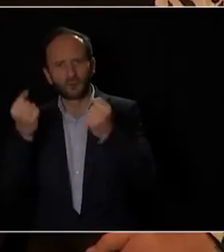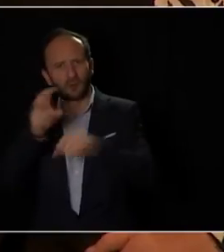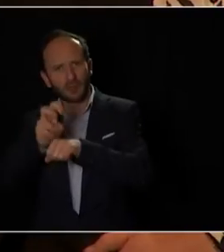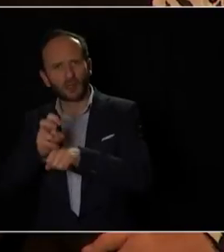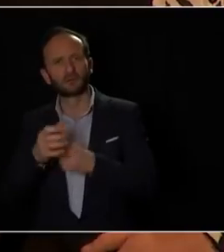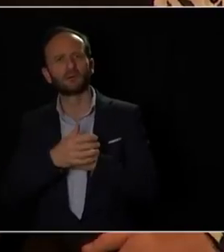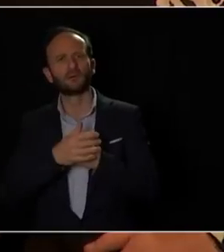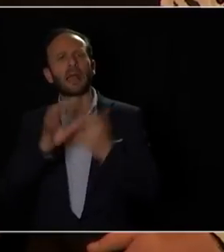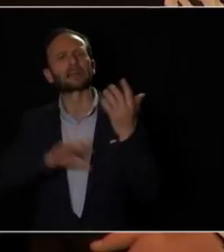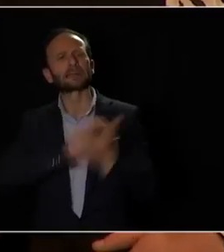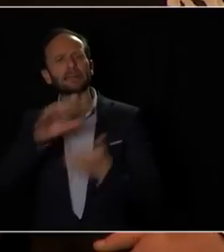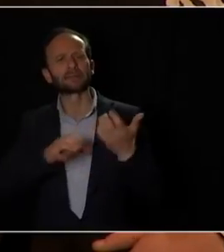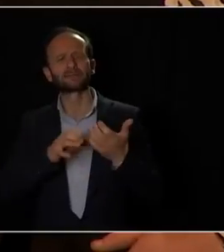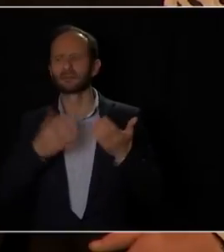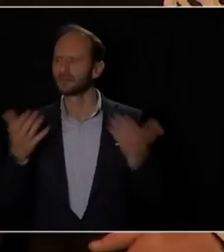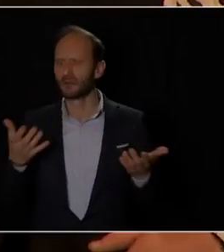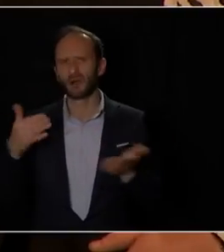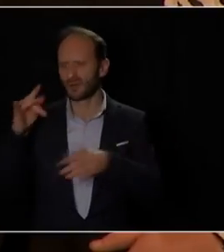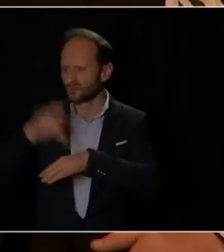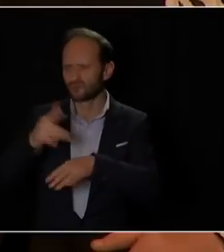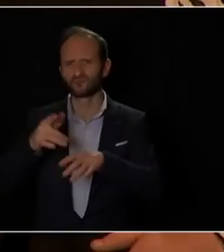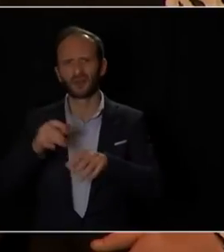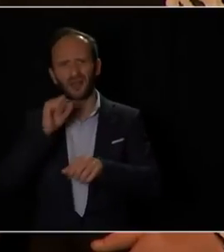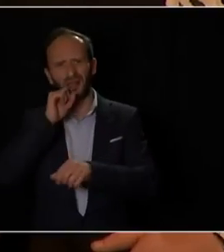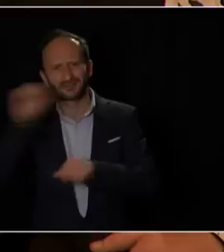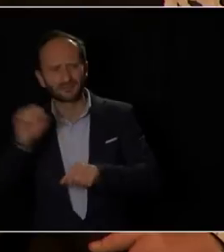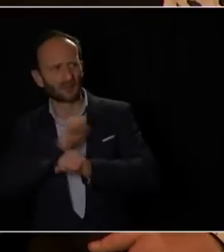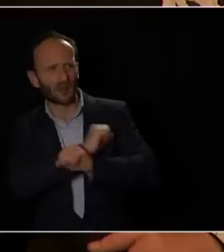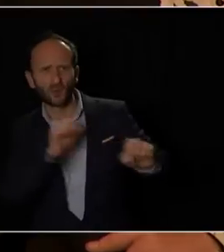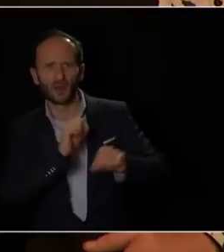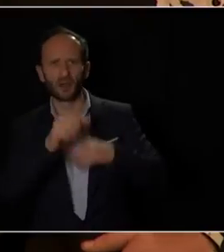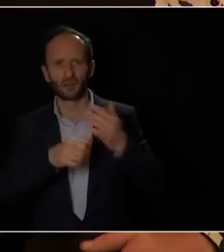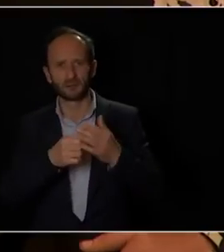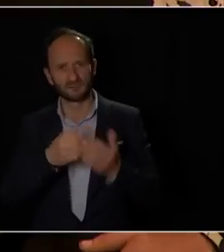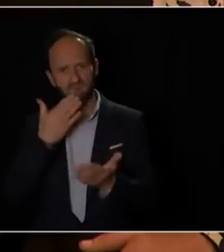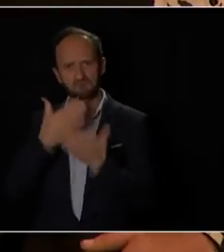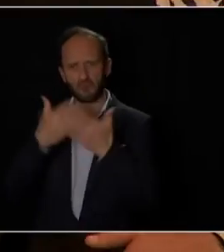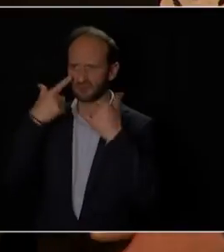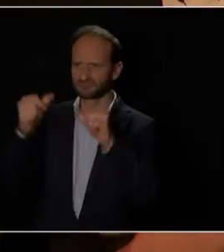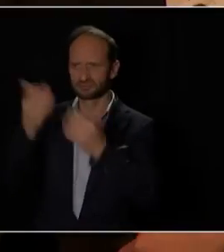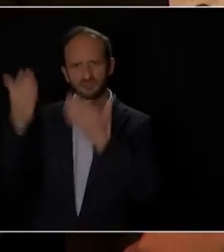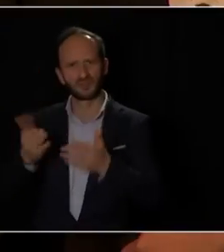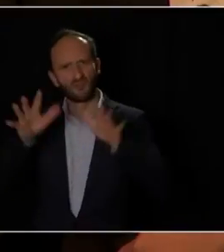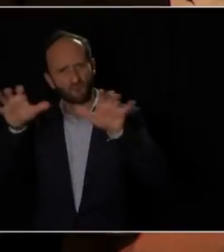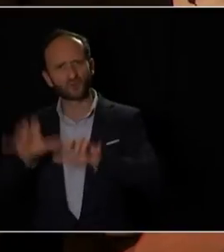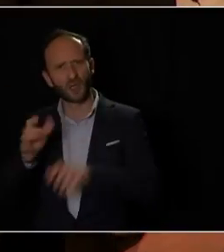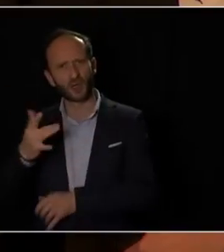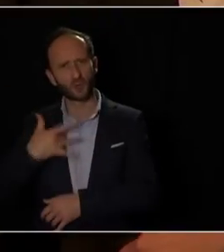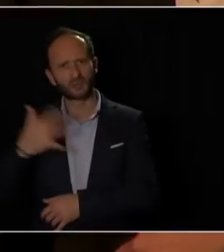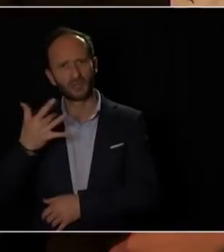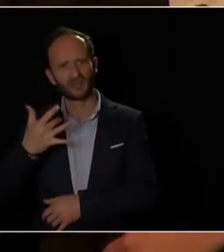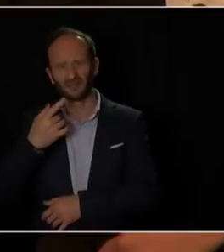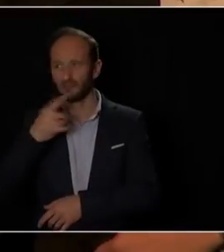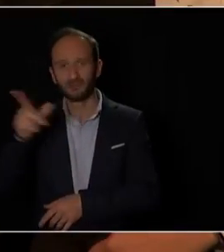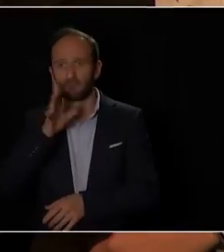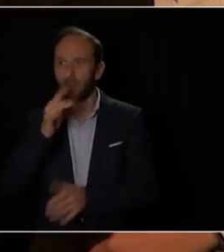crise depuis trop longtemps, les drames, les attentats ont démontré que les fonctionnaires sont utiles et ils sont même